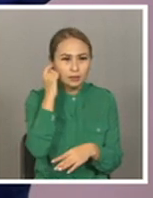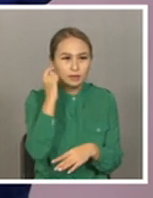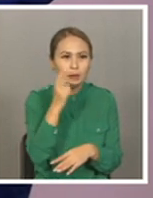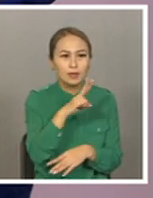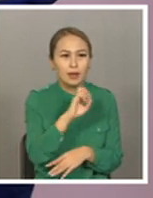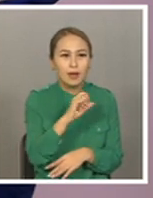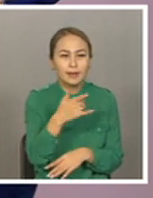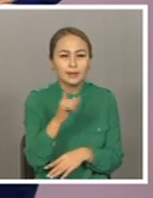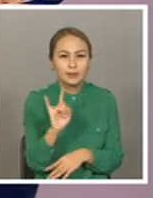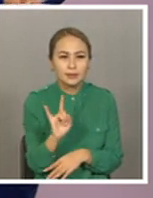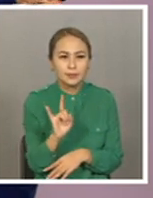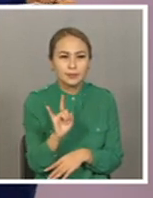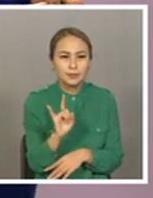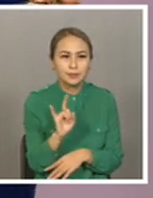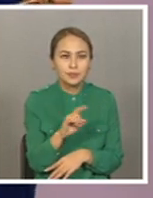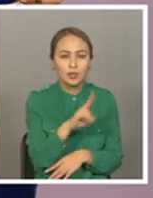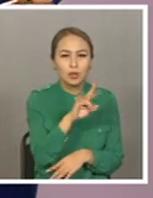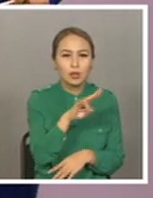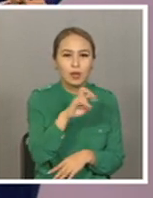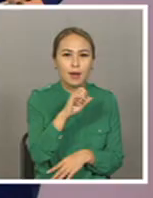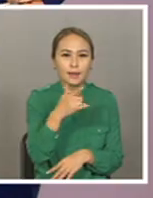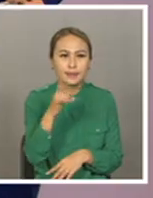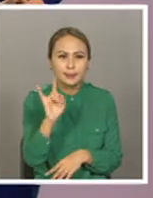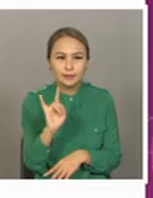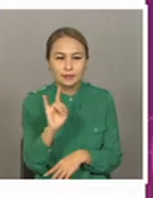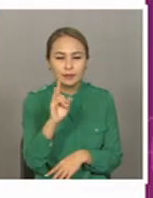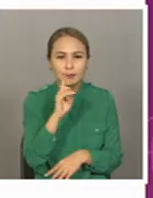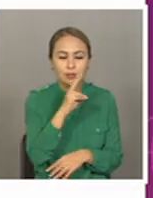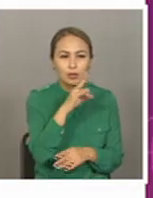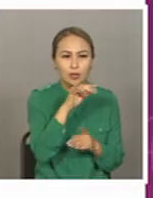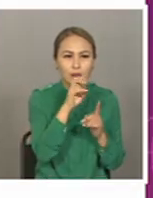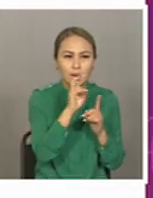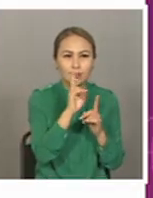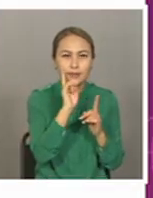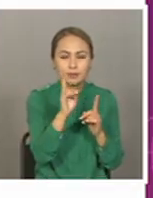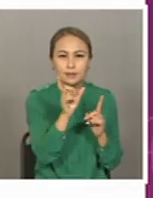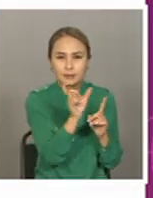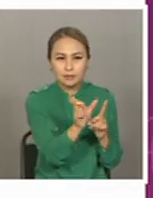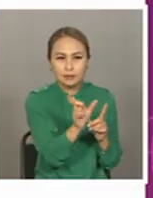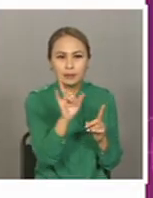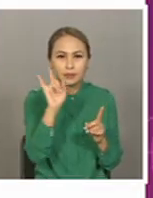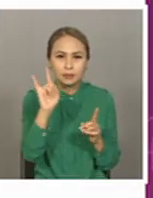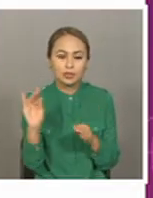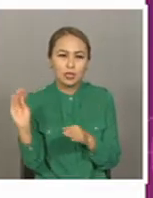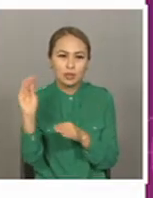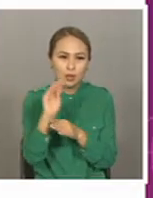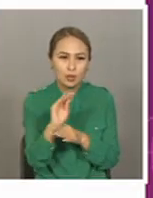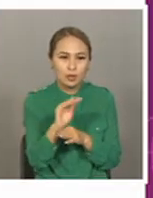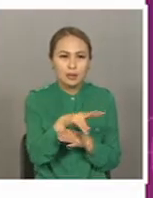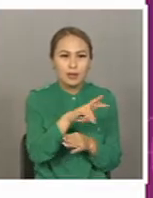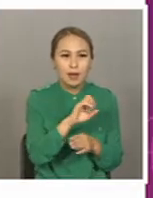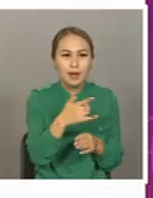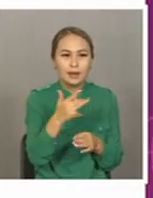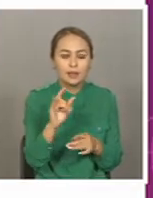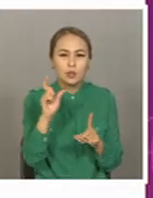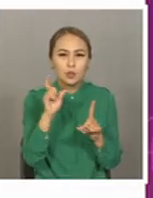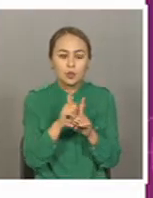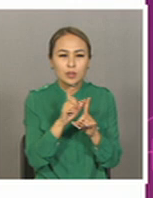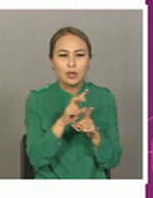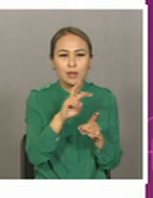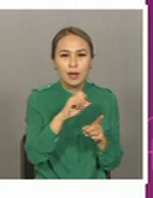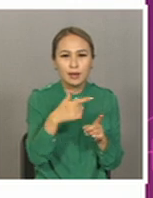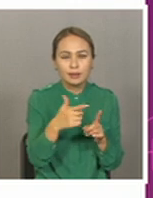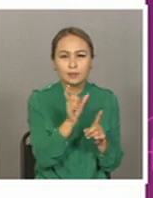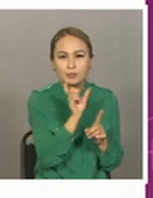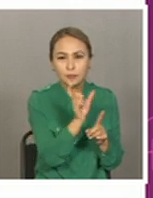лағы. Құлағы сөзіндегі құлақ түбірі ы жалғау. Лағы сөзіндегі лақ